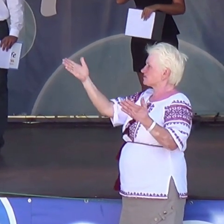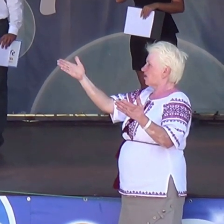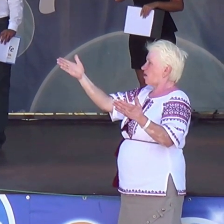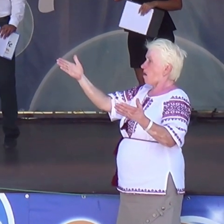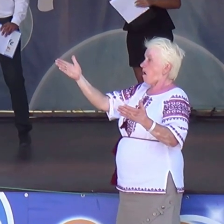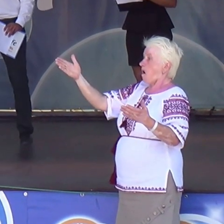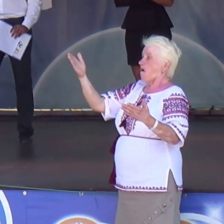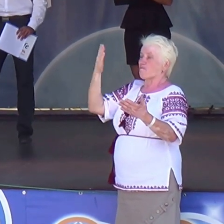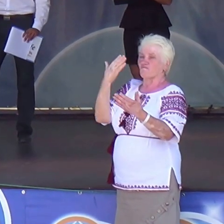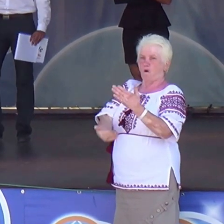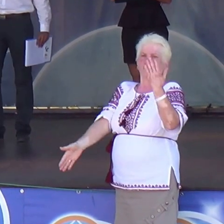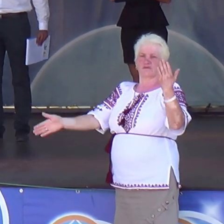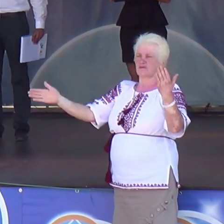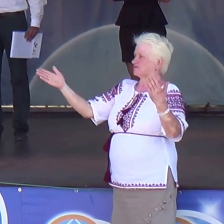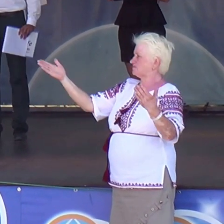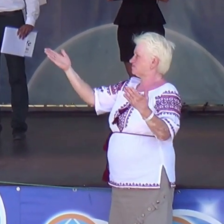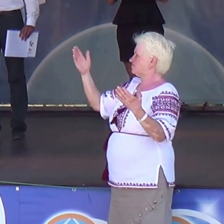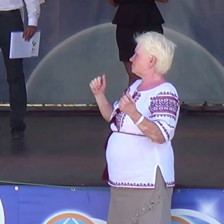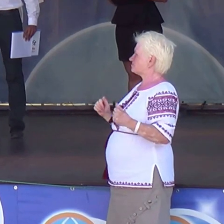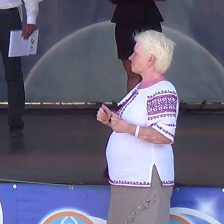Поприветствуем бурными аплодисментами.